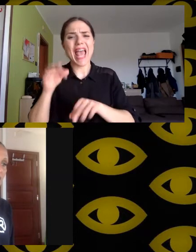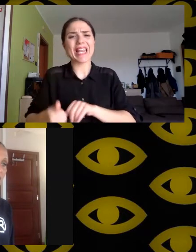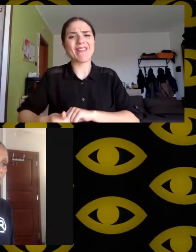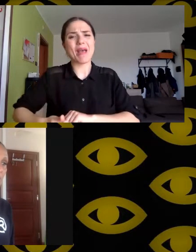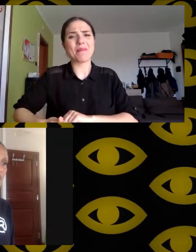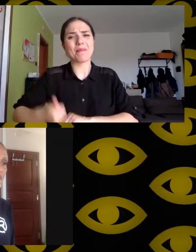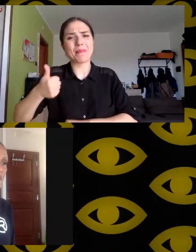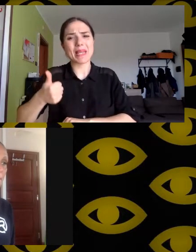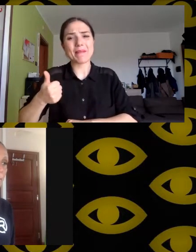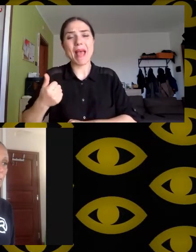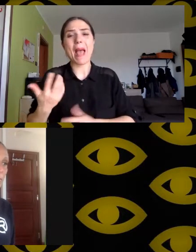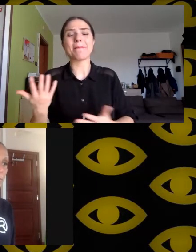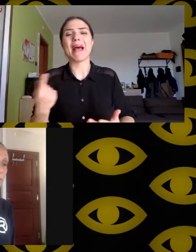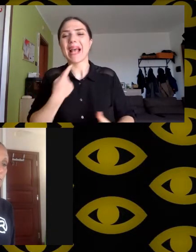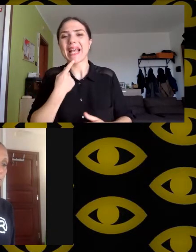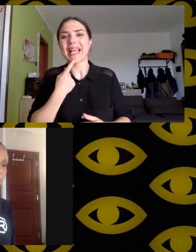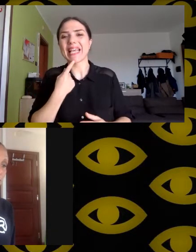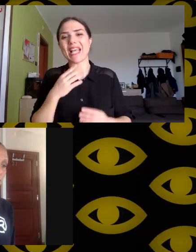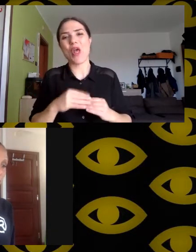chi tenta l'impresa.